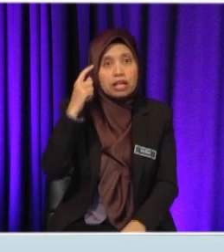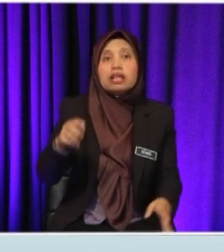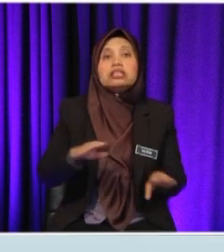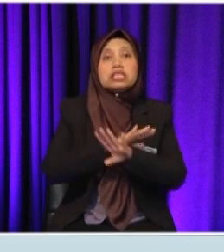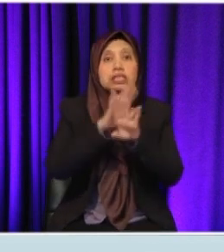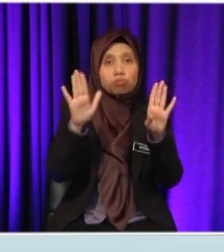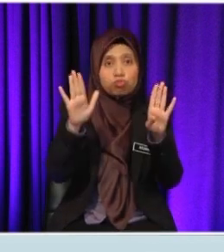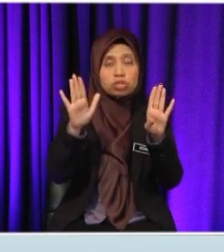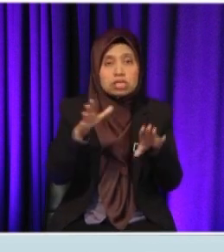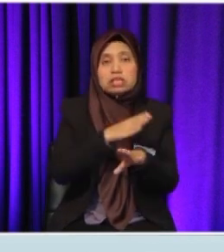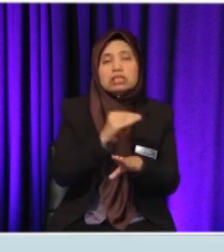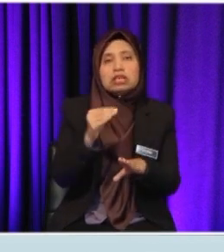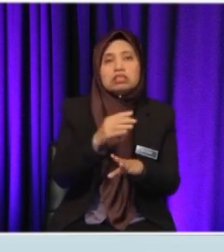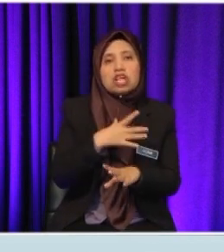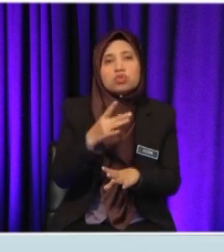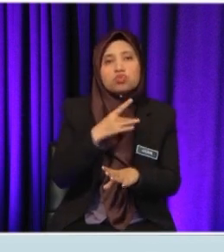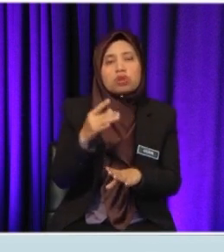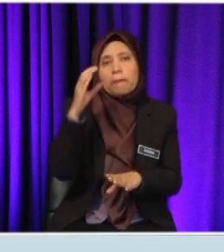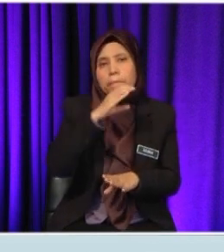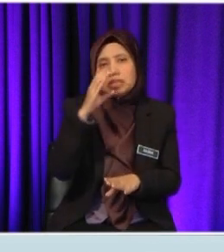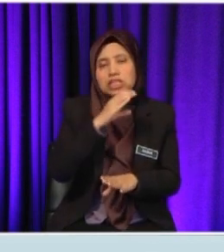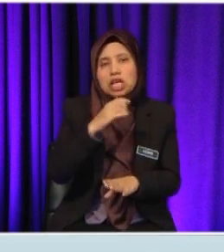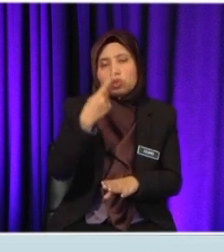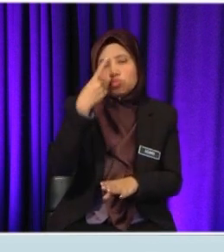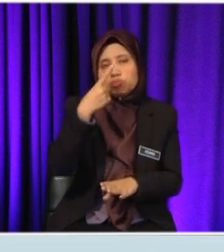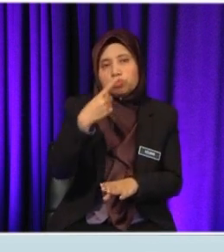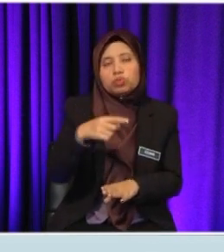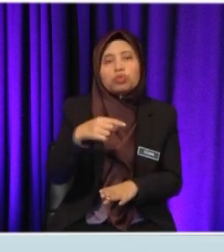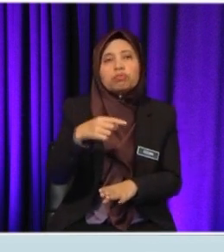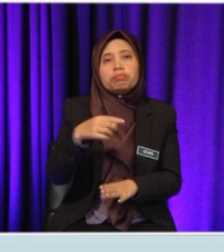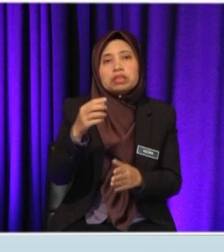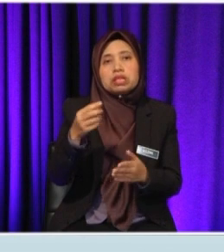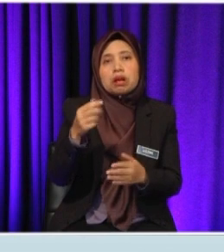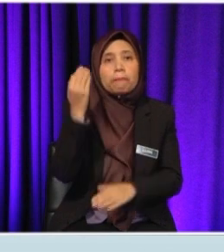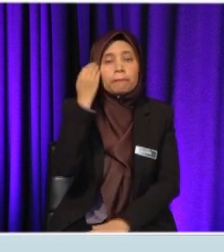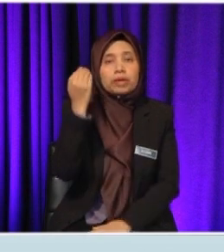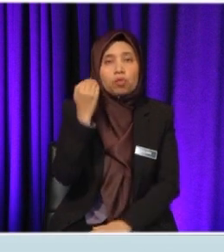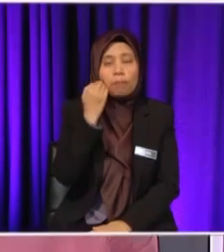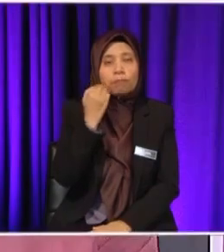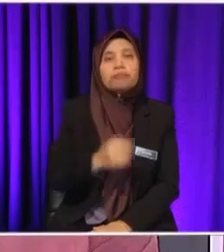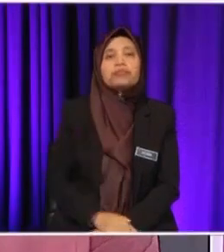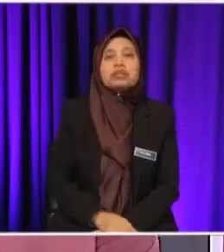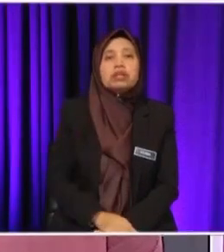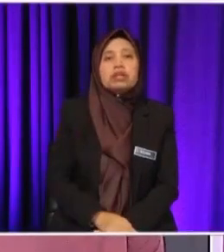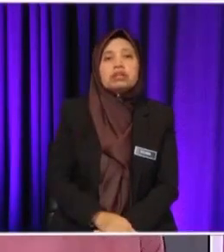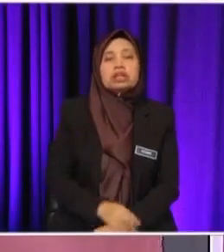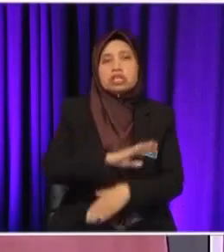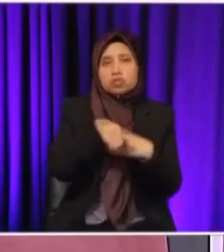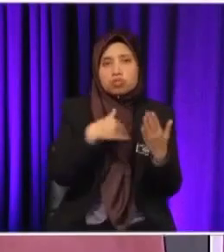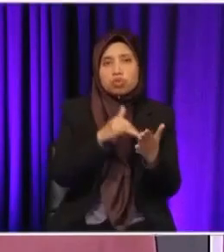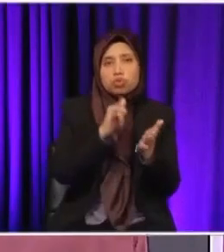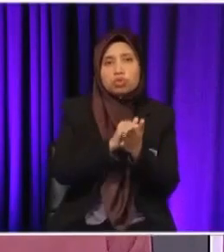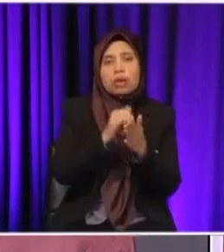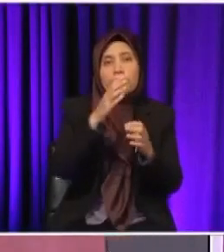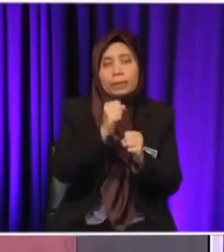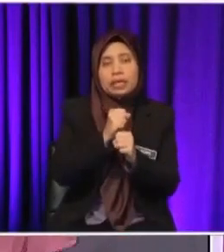mudah melatah apabila dituduh dan mencari publisiti murahan untuk peguam KTN. Jadi satu jawapan membawa 3 markah,